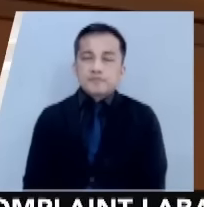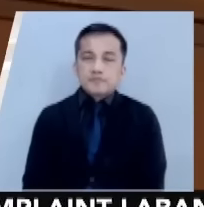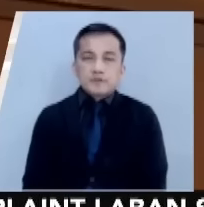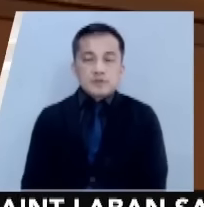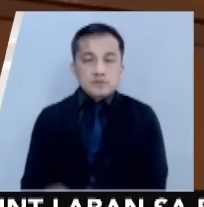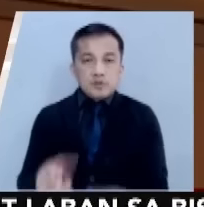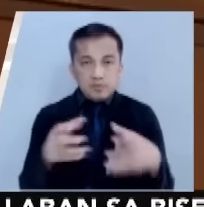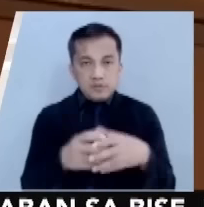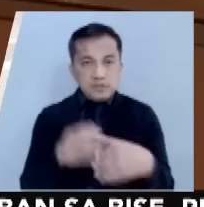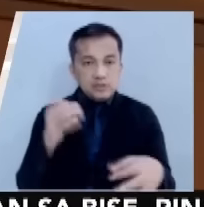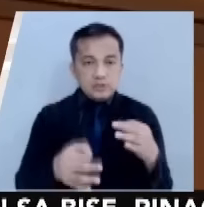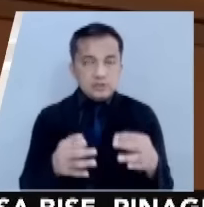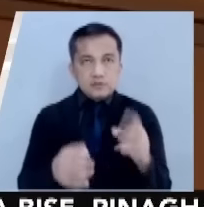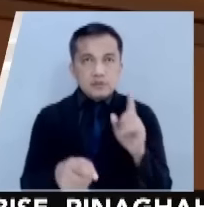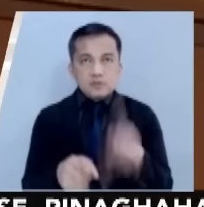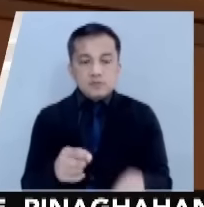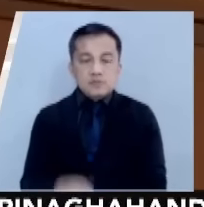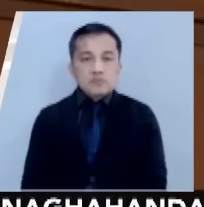naman pwede na